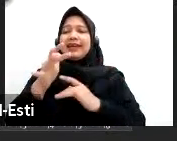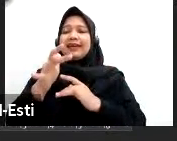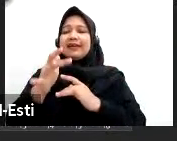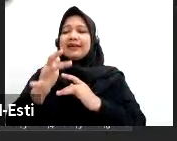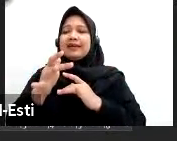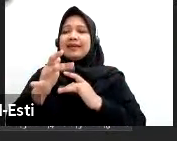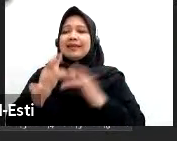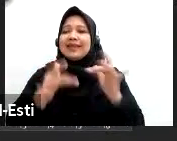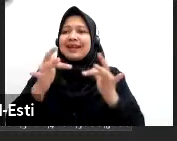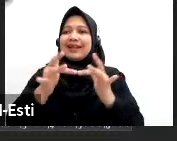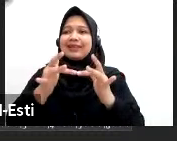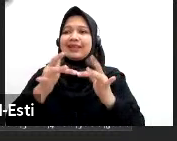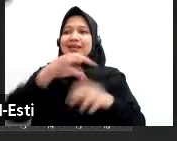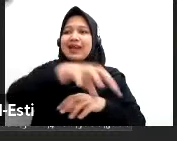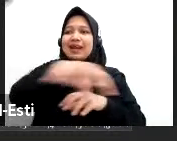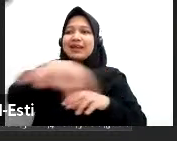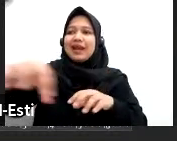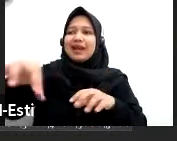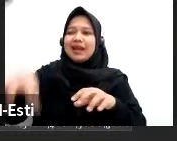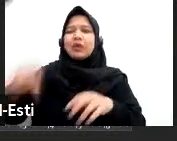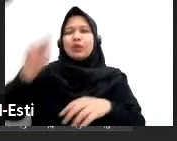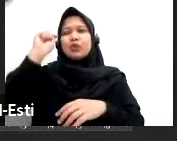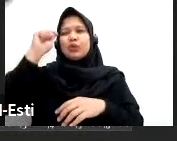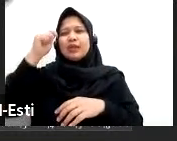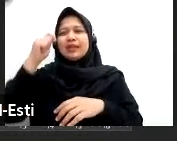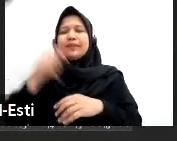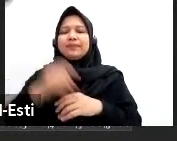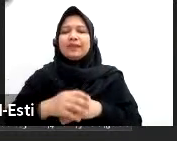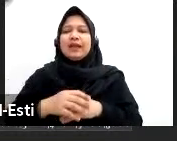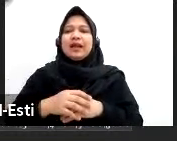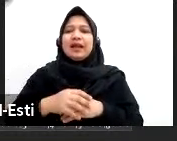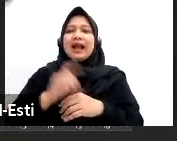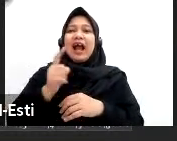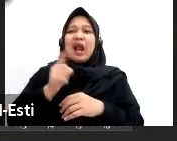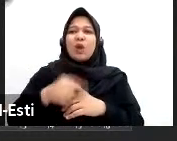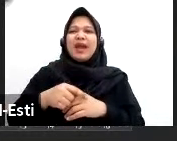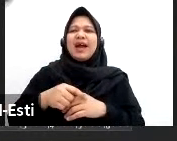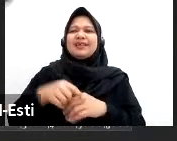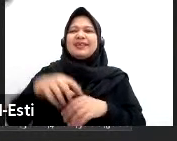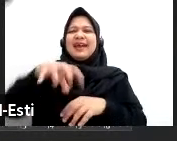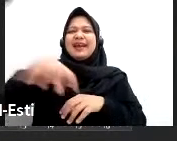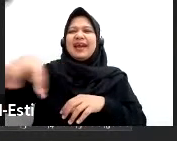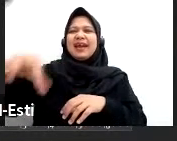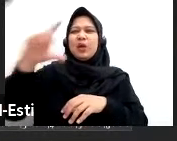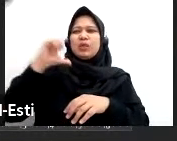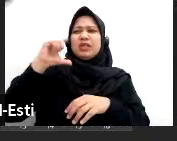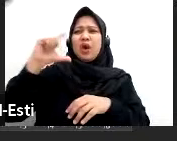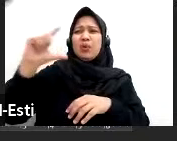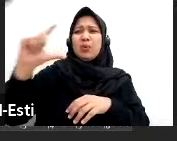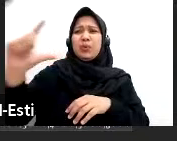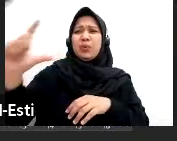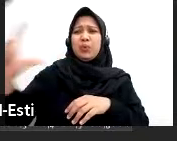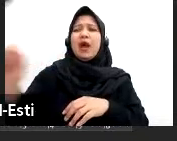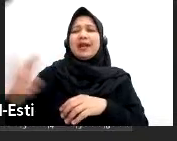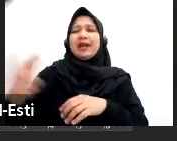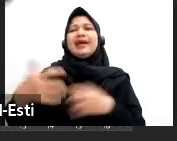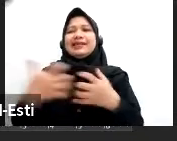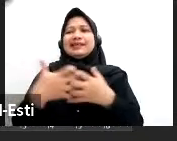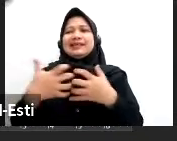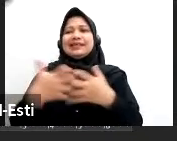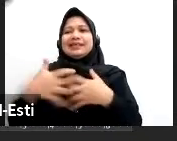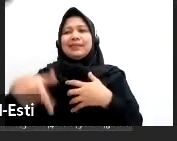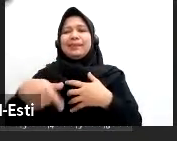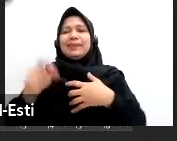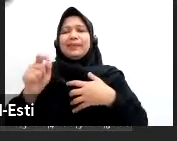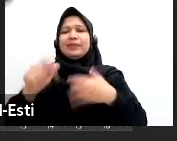begitu kita ini masuk ke daerah-daerah Jung Indonesia atau daerah terpencil sistem ini akan sulit untuk juga